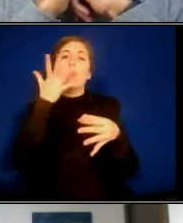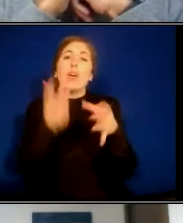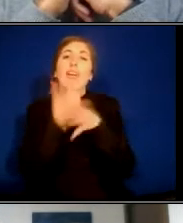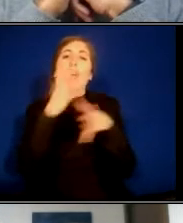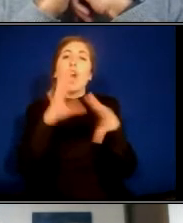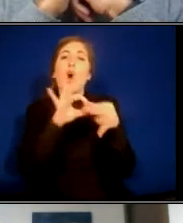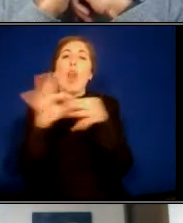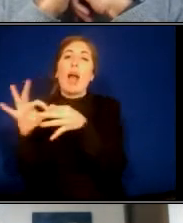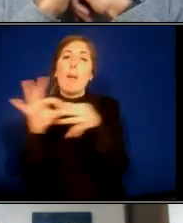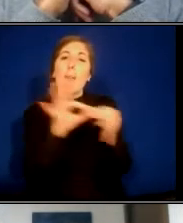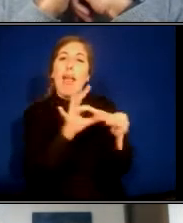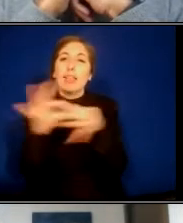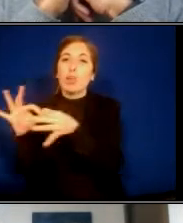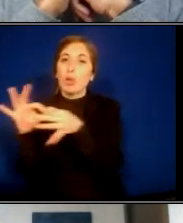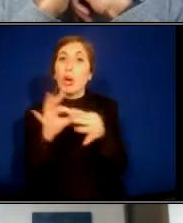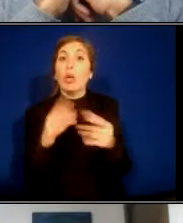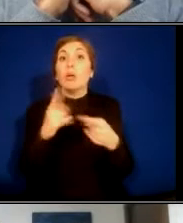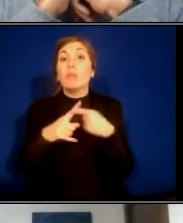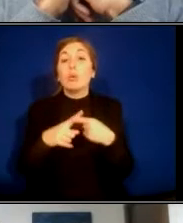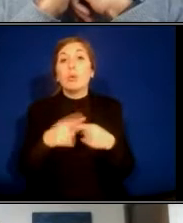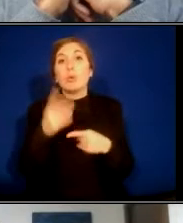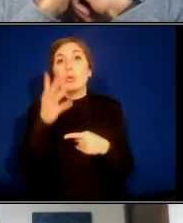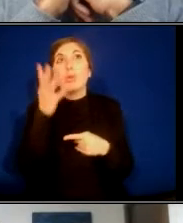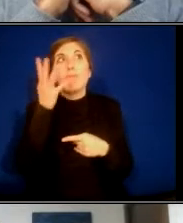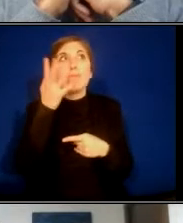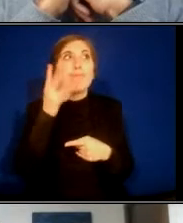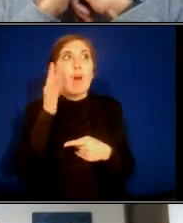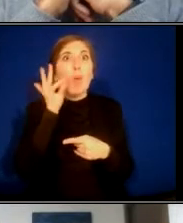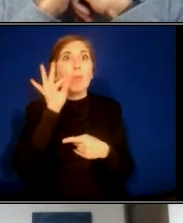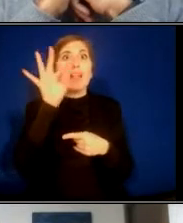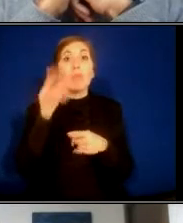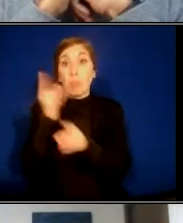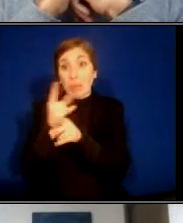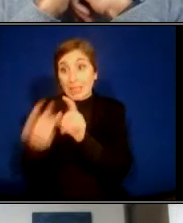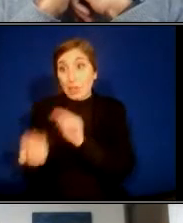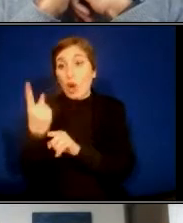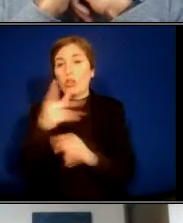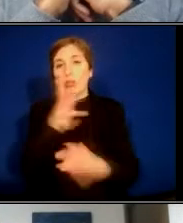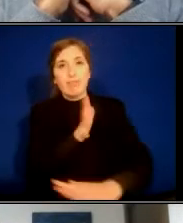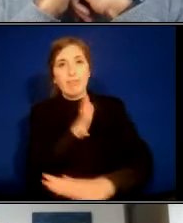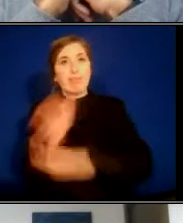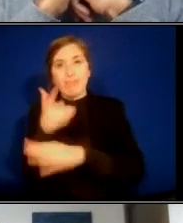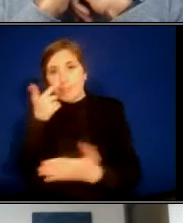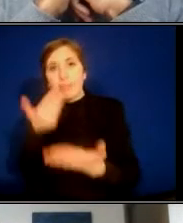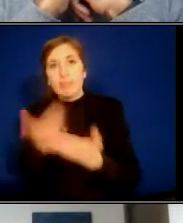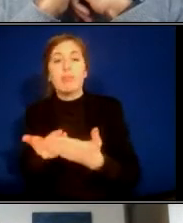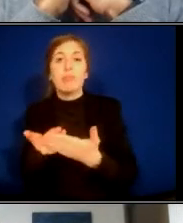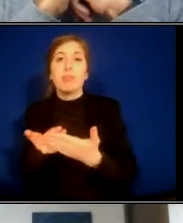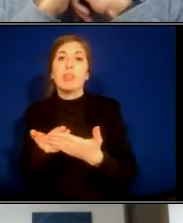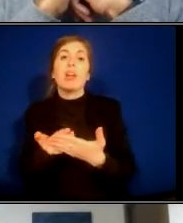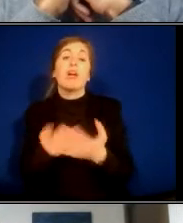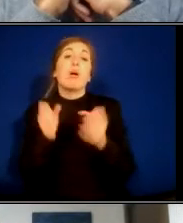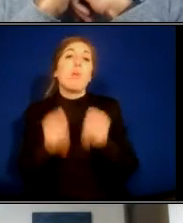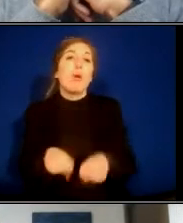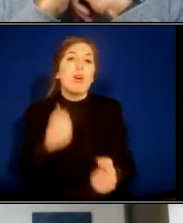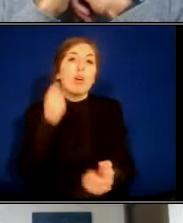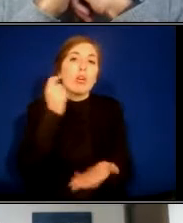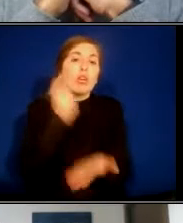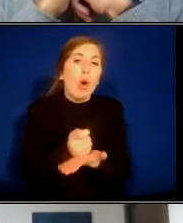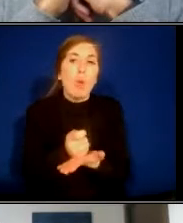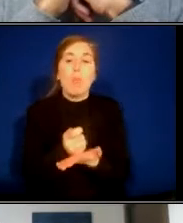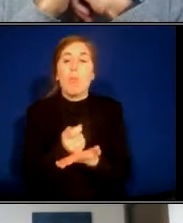lettura del bisogno che sia efficace, e attraverso i centri logistici, gli acquisti o insomma le collaborazioni